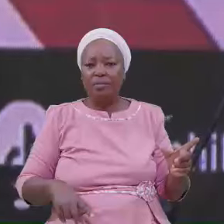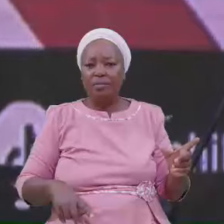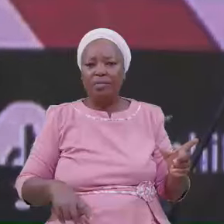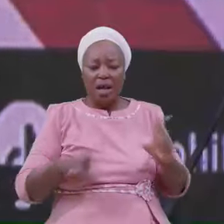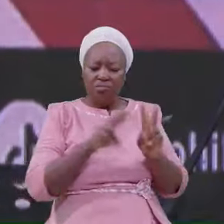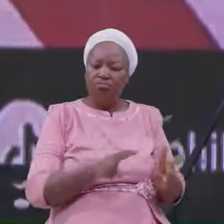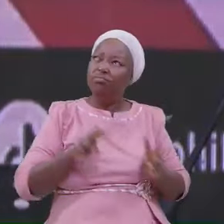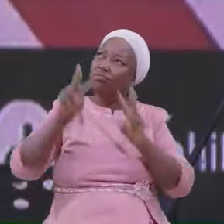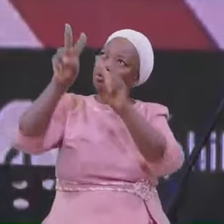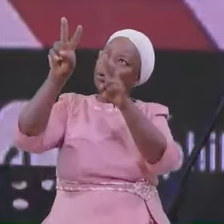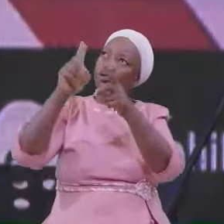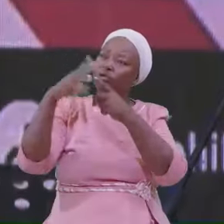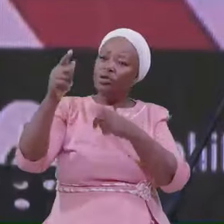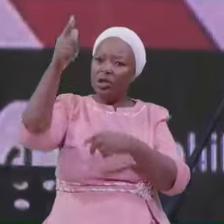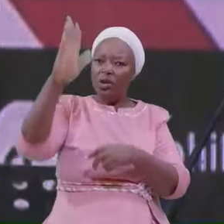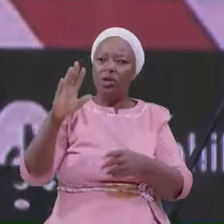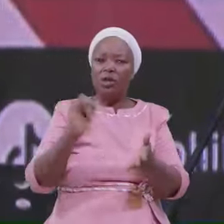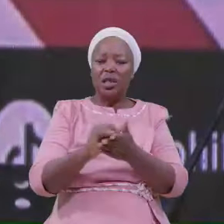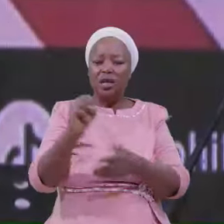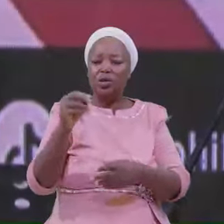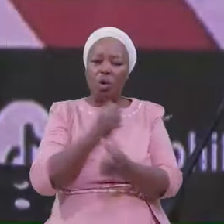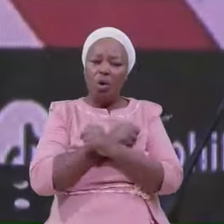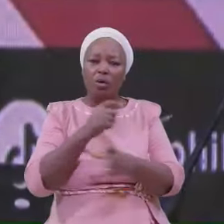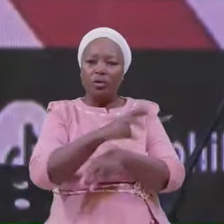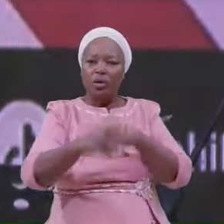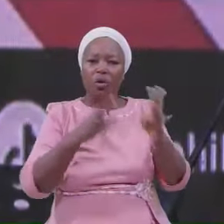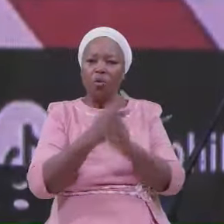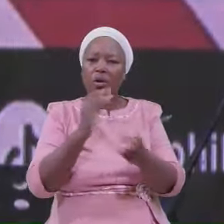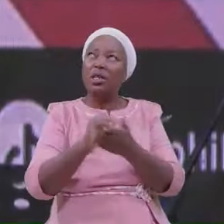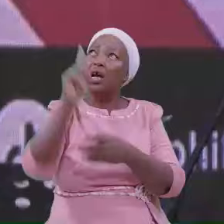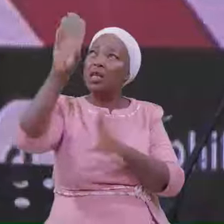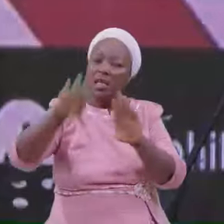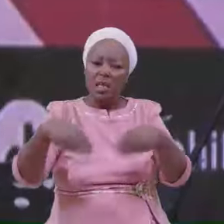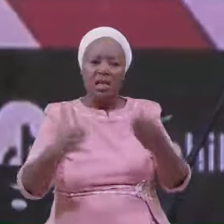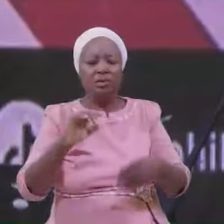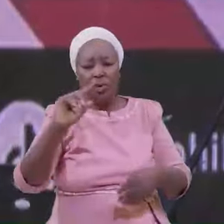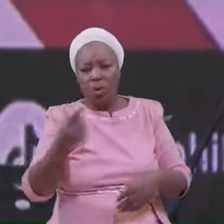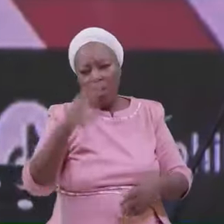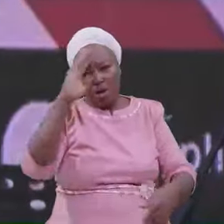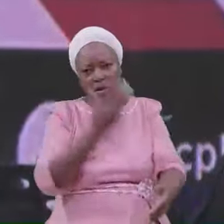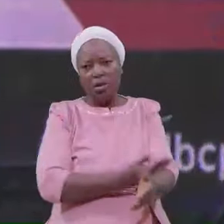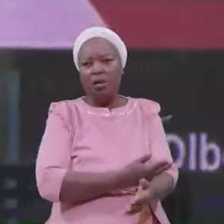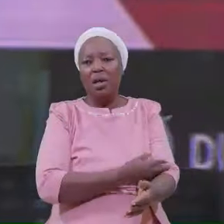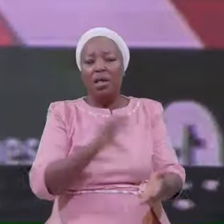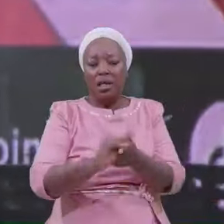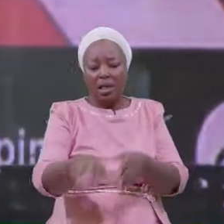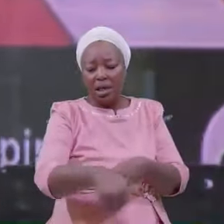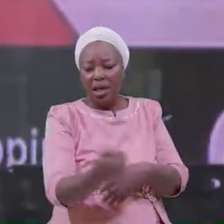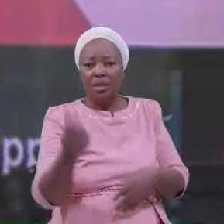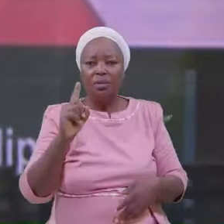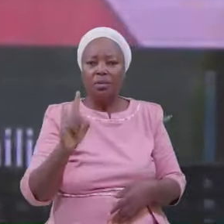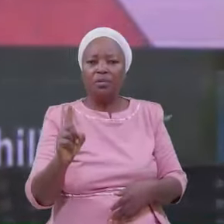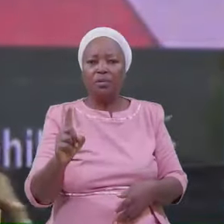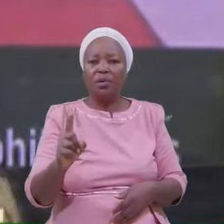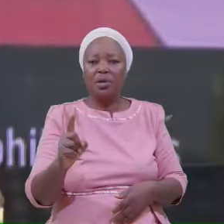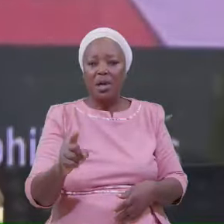so loves the world that gave His only begotten Son that whosoever believes